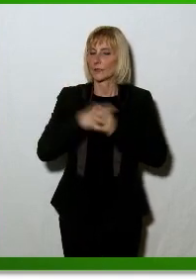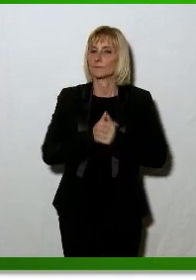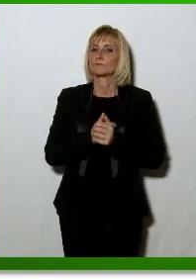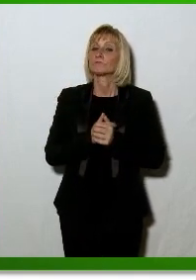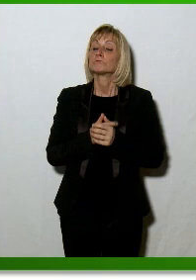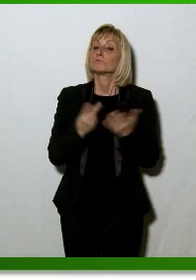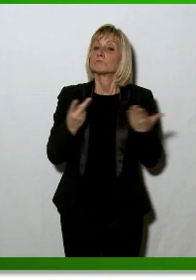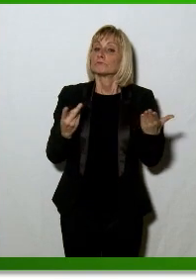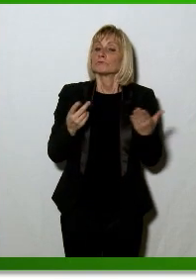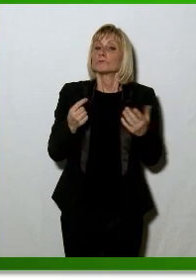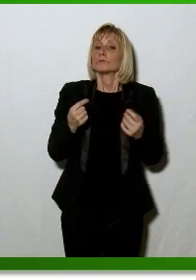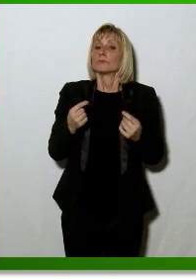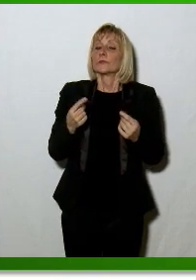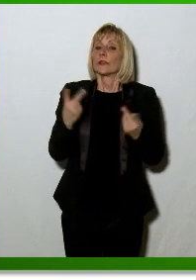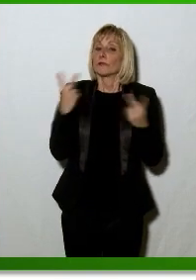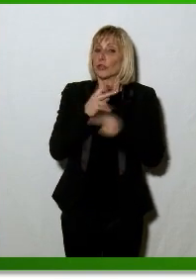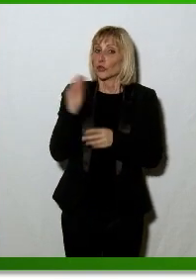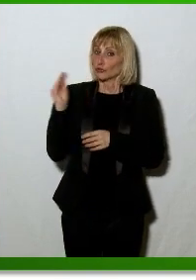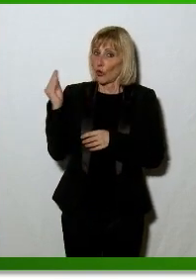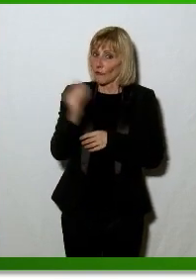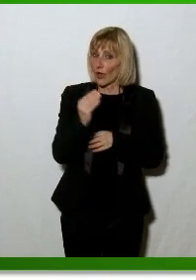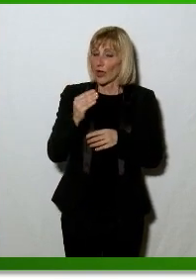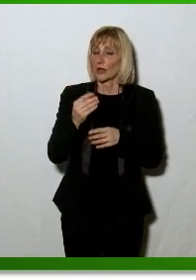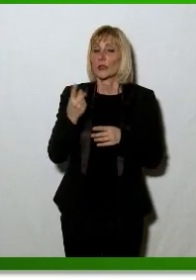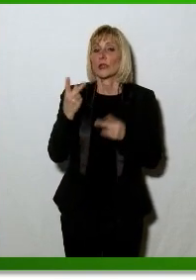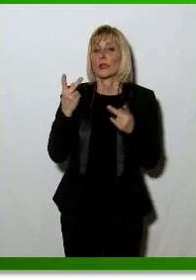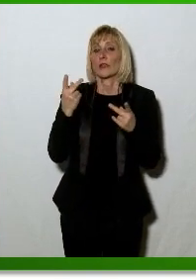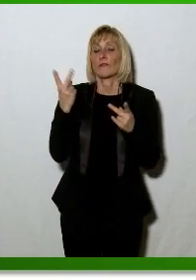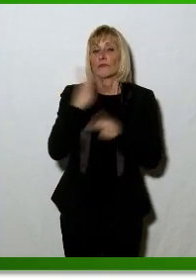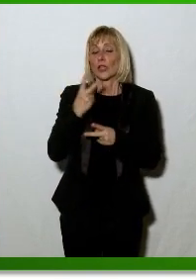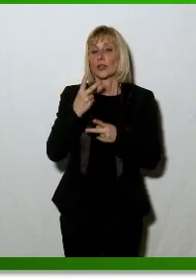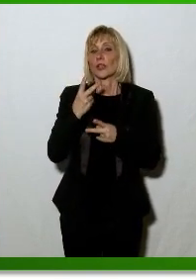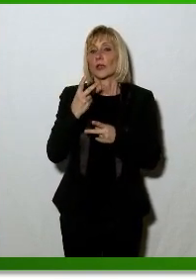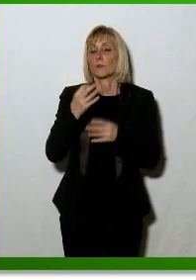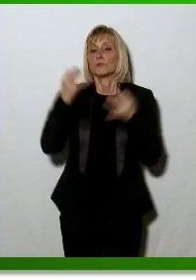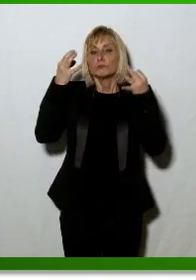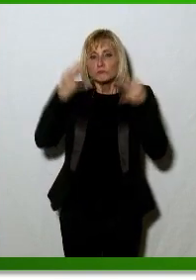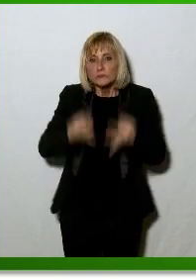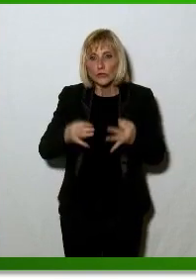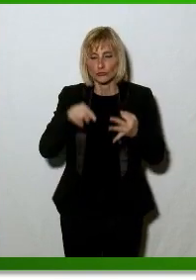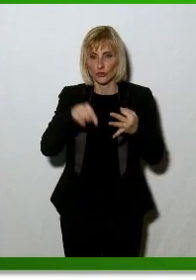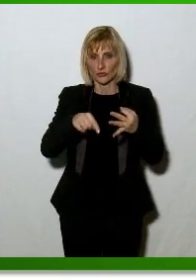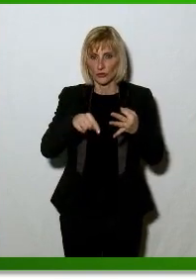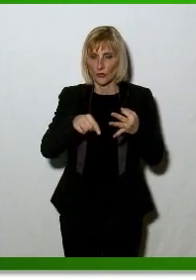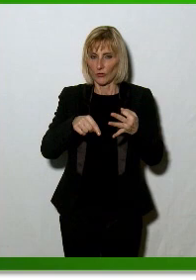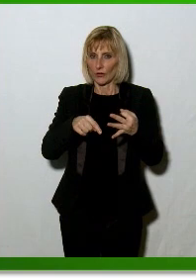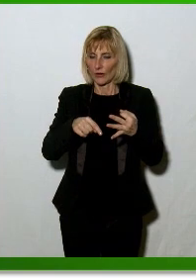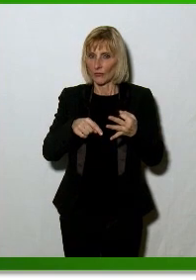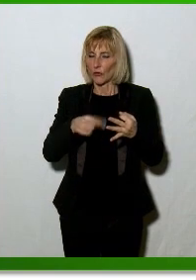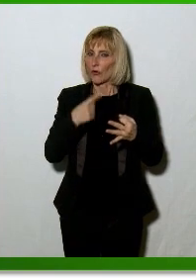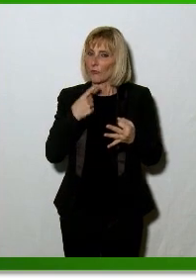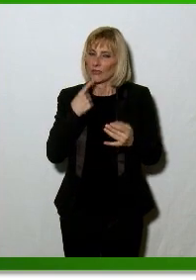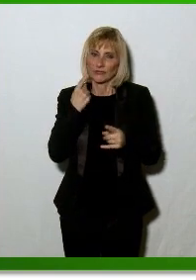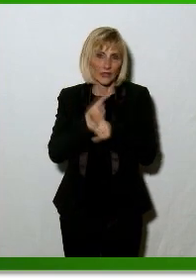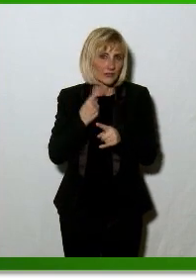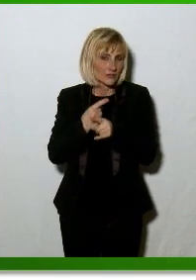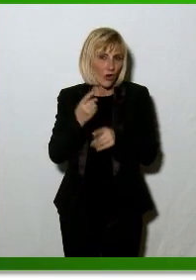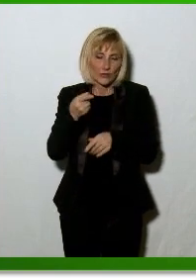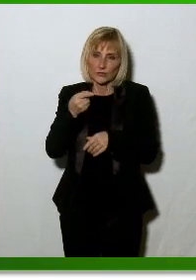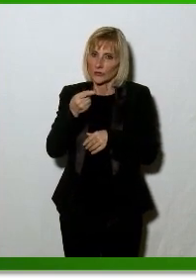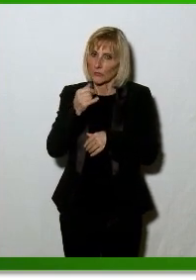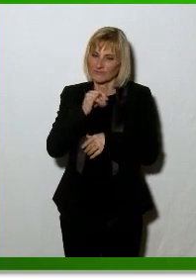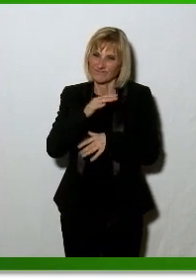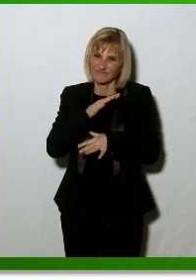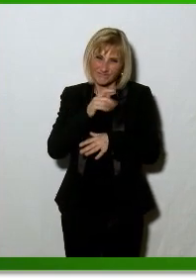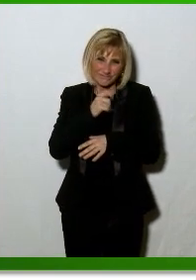fatto che i giovani siano sempre meno coinvolti nei processi decisionali lo dicevano i numeri di prima che indirizzano la vita